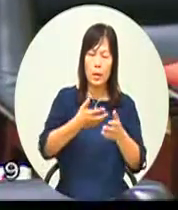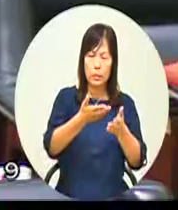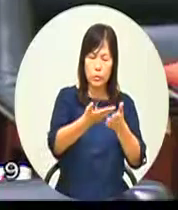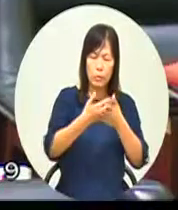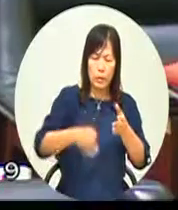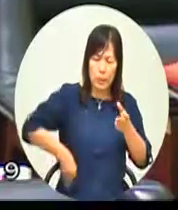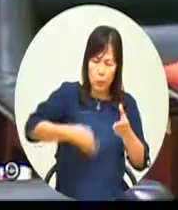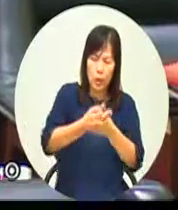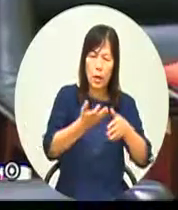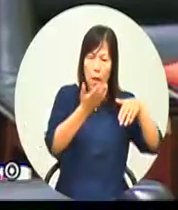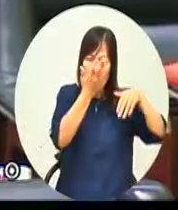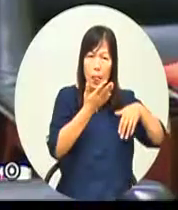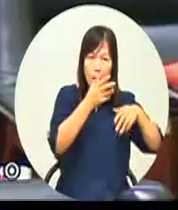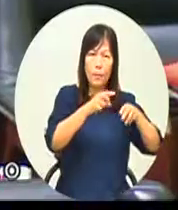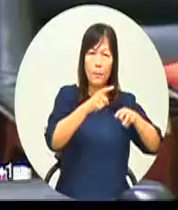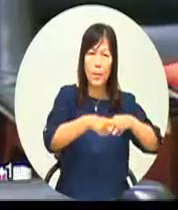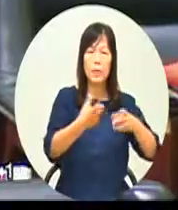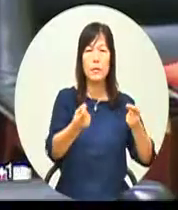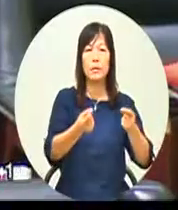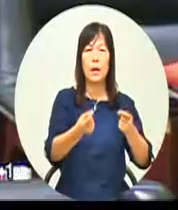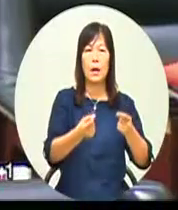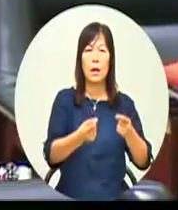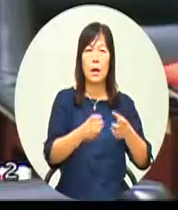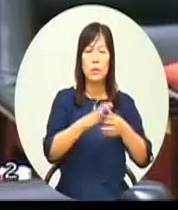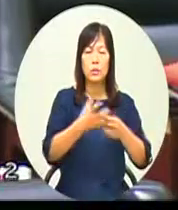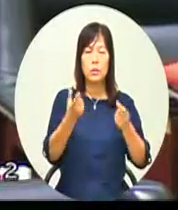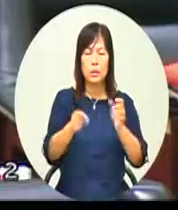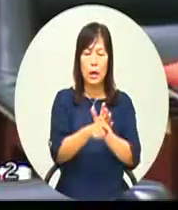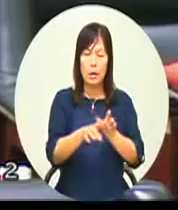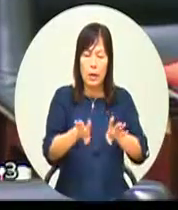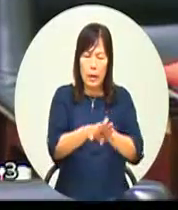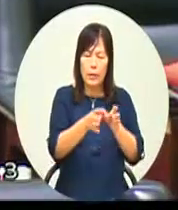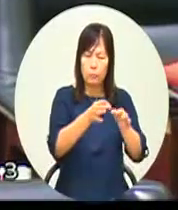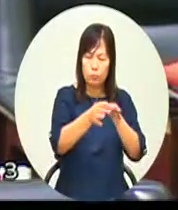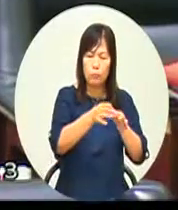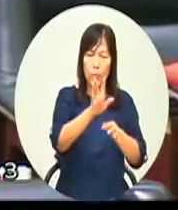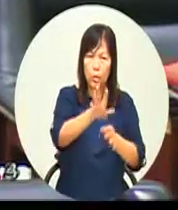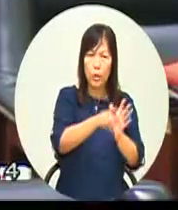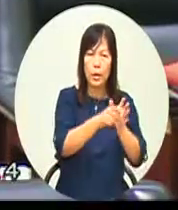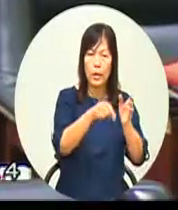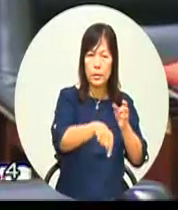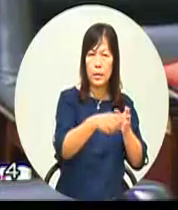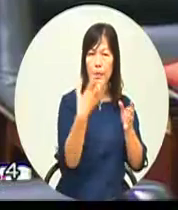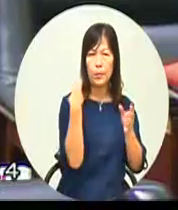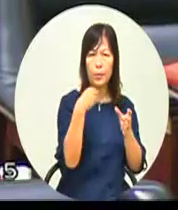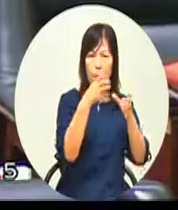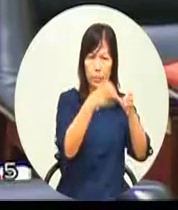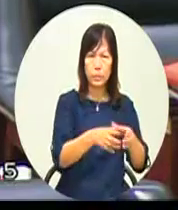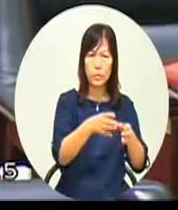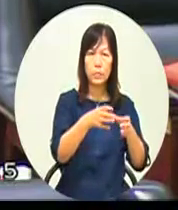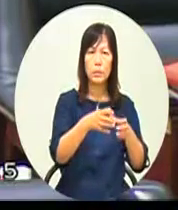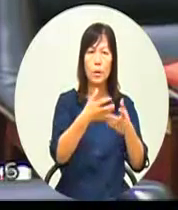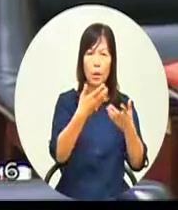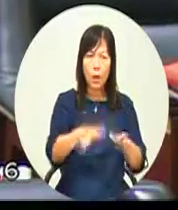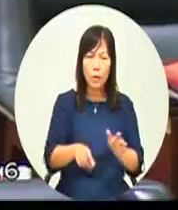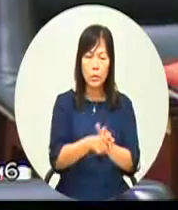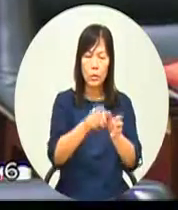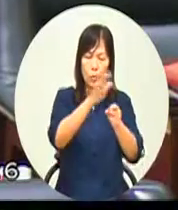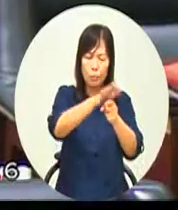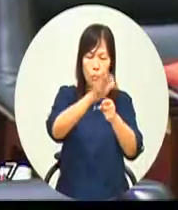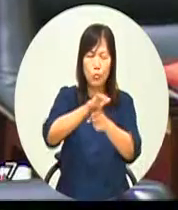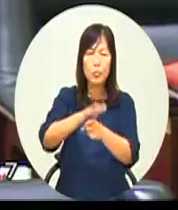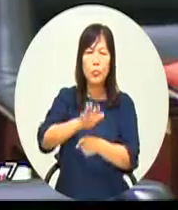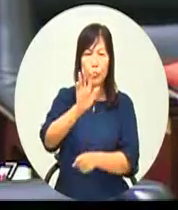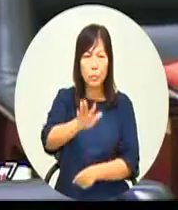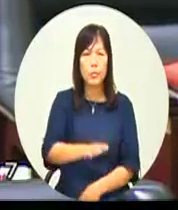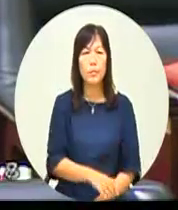本哦，他也是跟宝可梦开发商合作，在当地设立很多的补给站，然